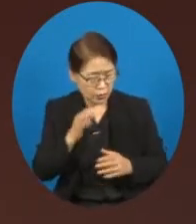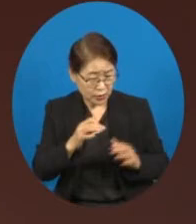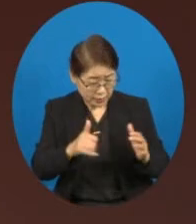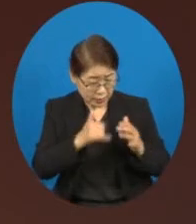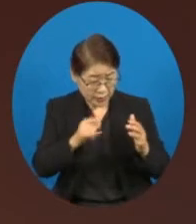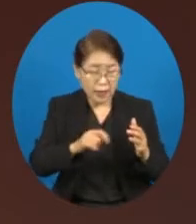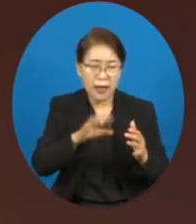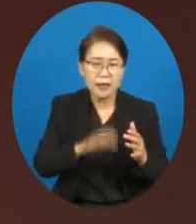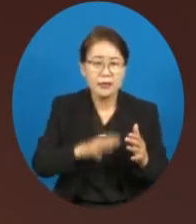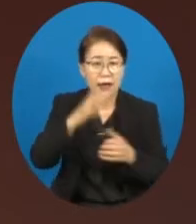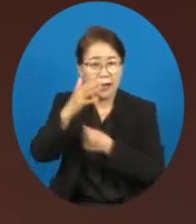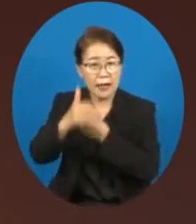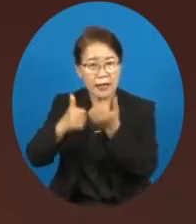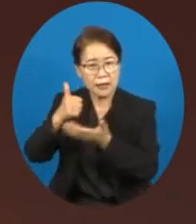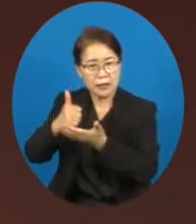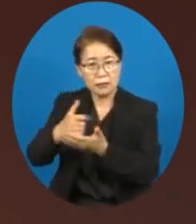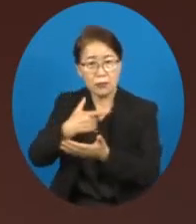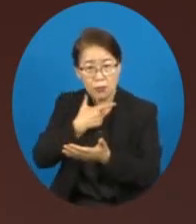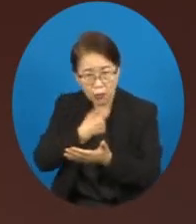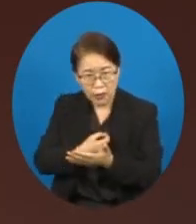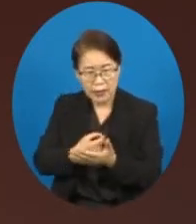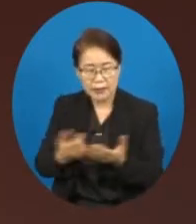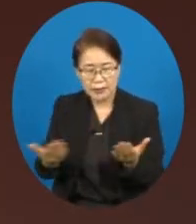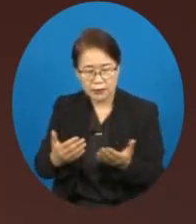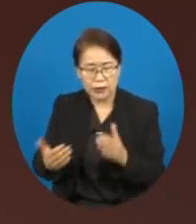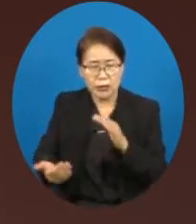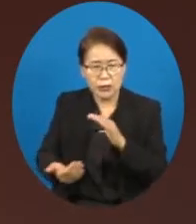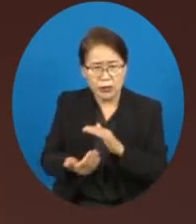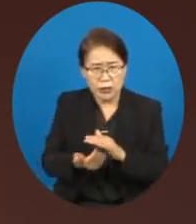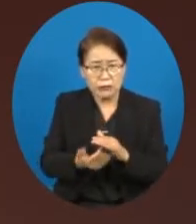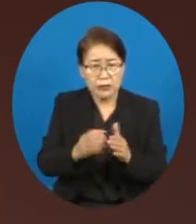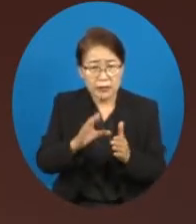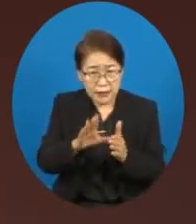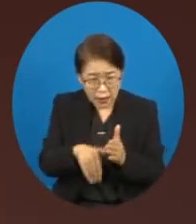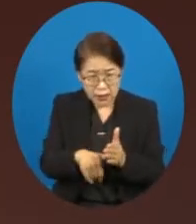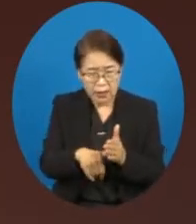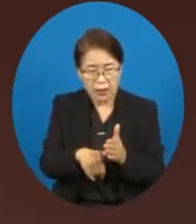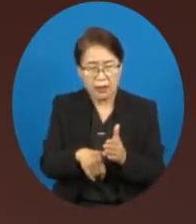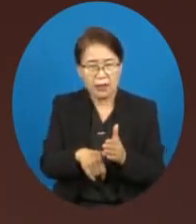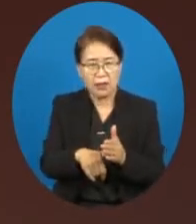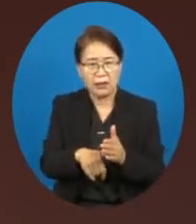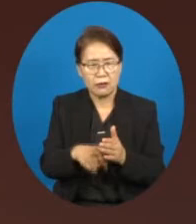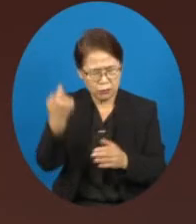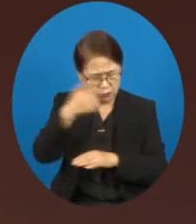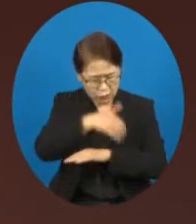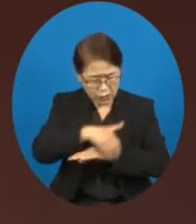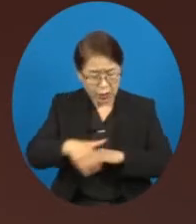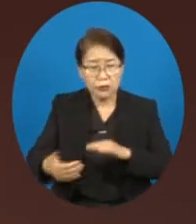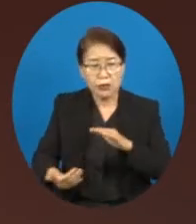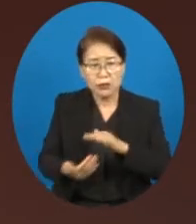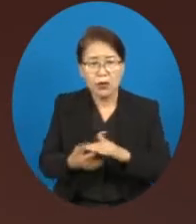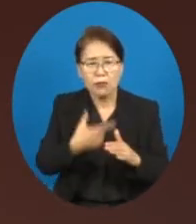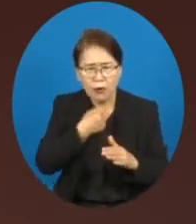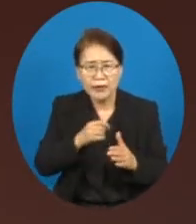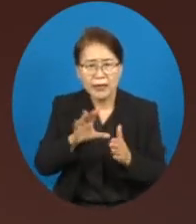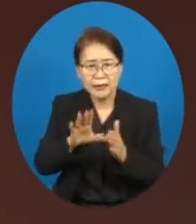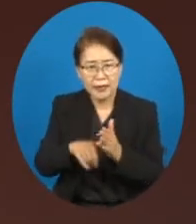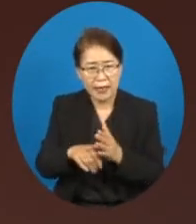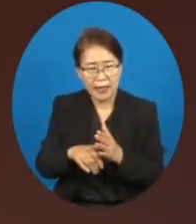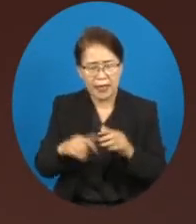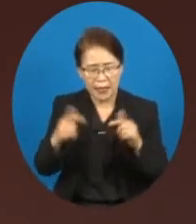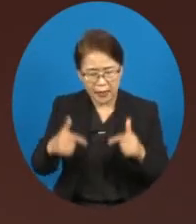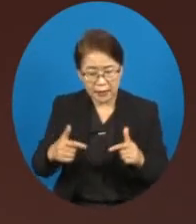세상에 하나님 당신이 원하시는 일을 이루시고자 할 때에 언제나 하나님은